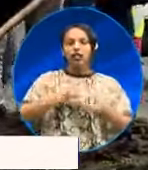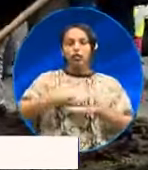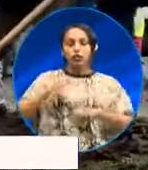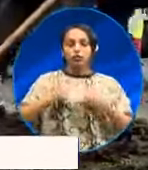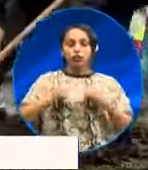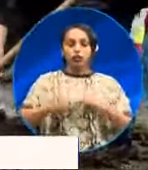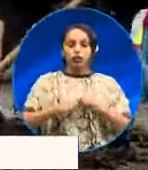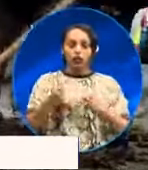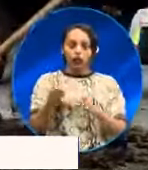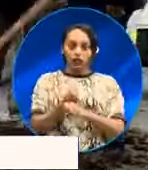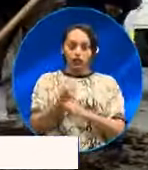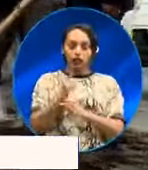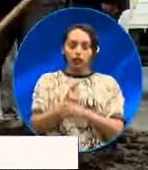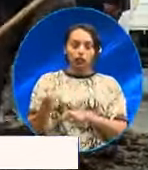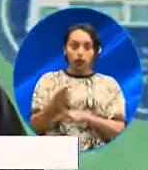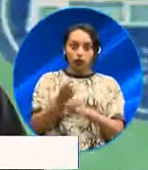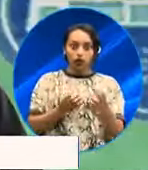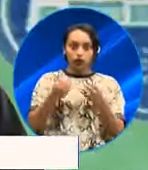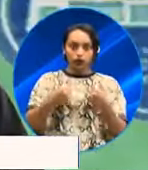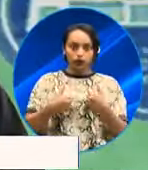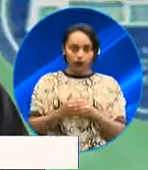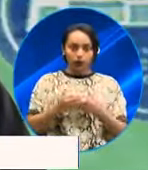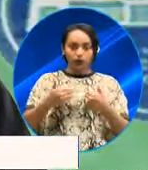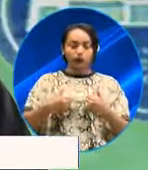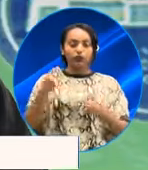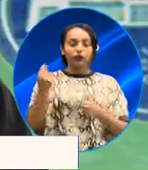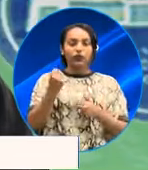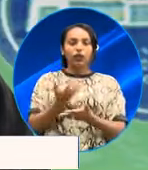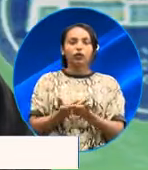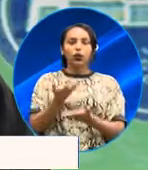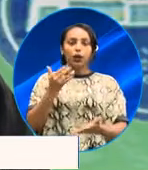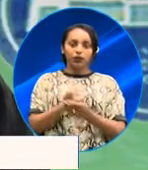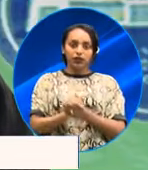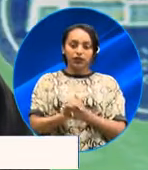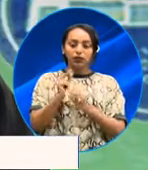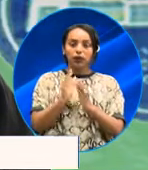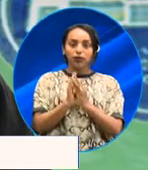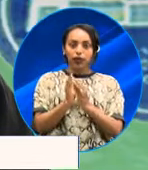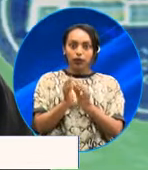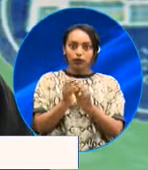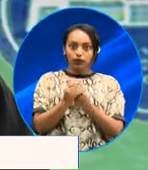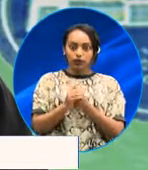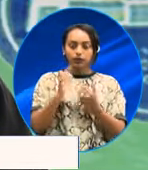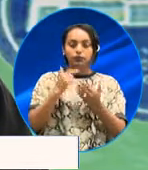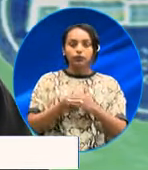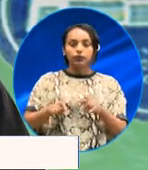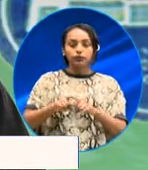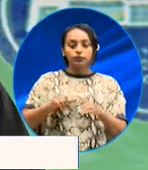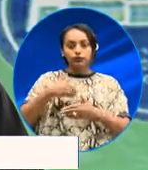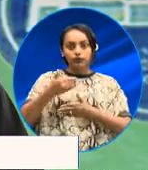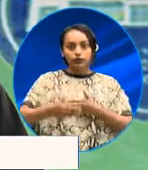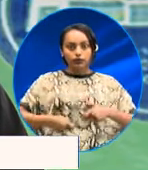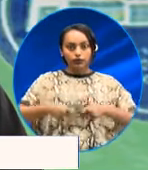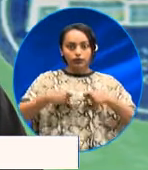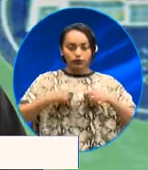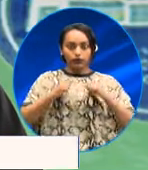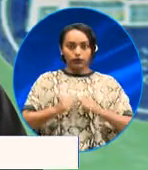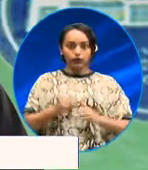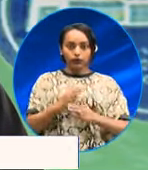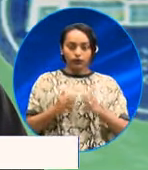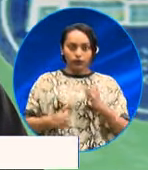ይበልጥ ማጠናከር ተገቢ መሆኑንም ገልጸዋል። ያለንን ተፈጥሮ ሀብት በመንከባከብ እንደዚሁም ለቀጣዩ ትውልድ